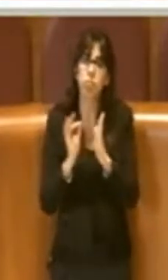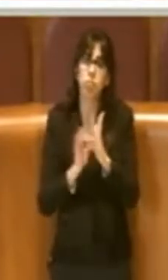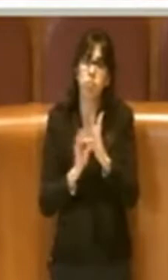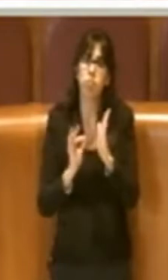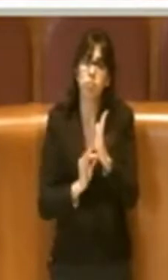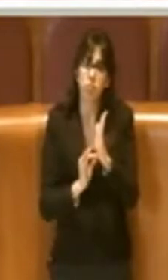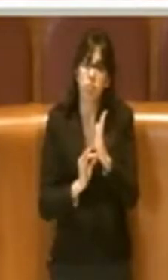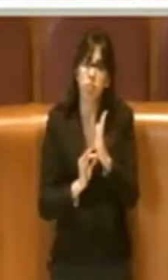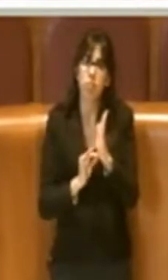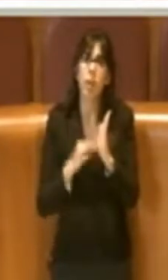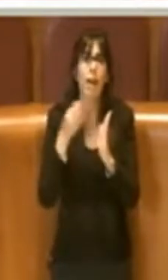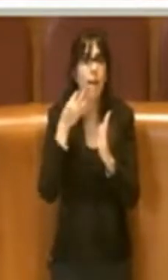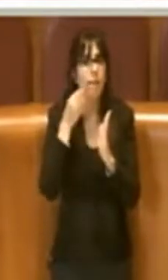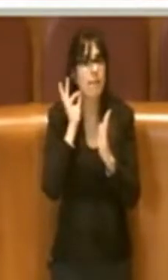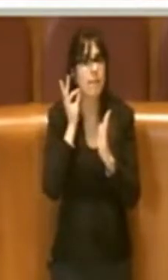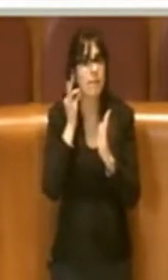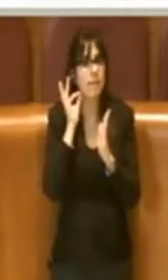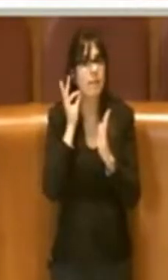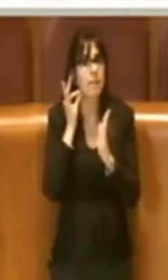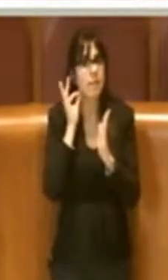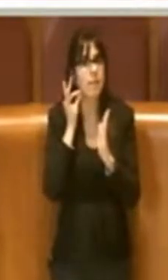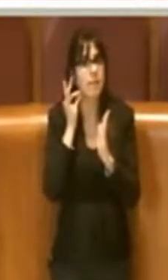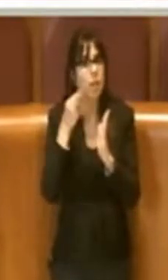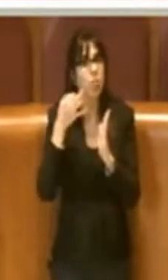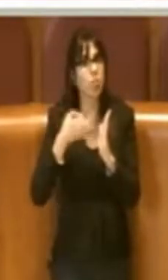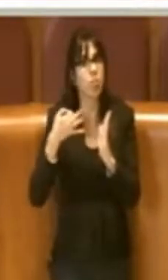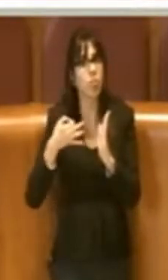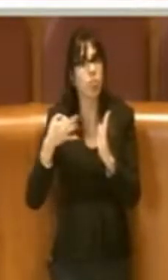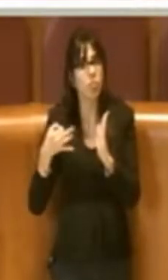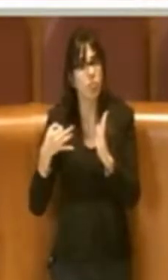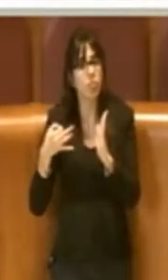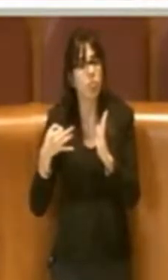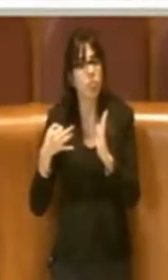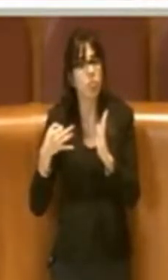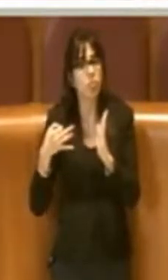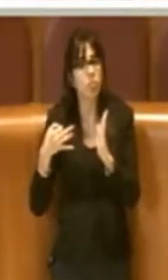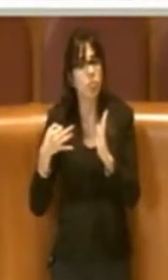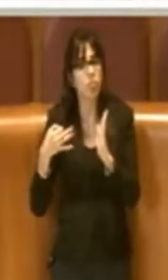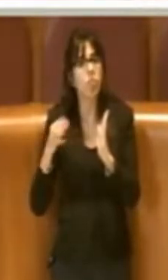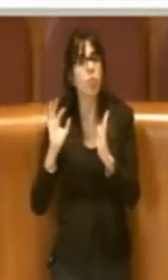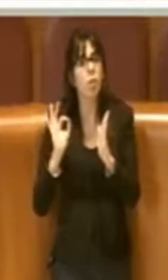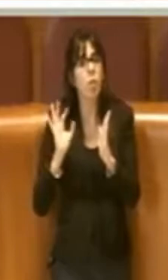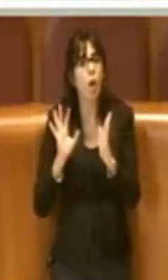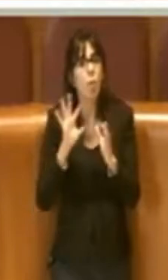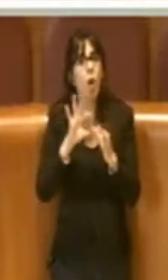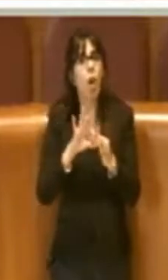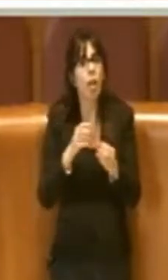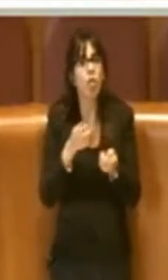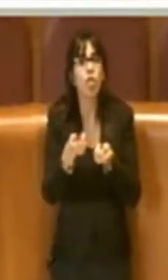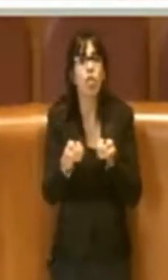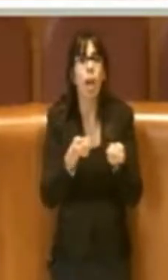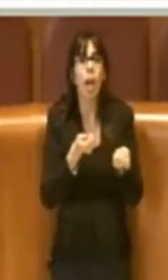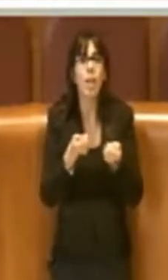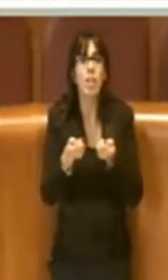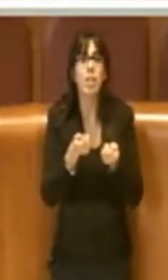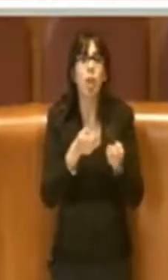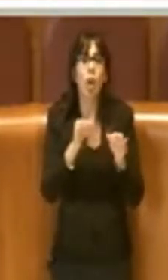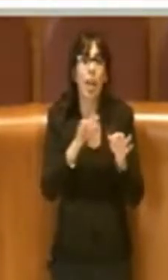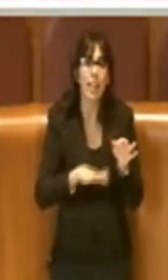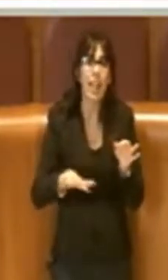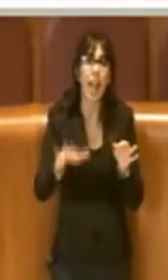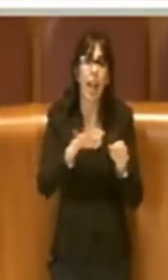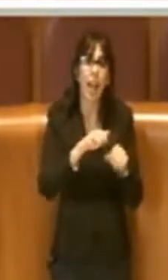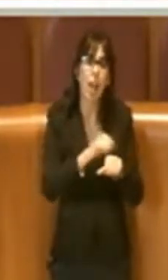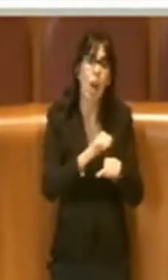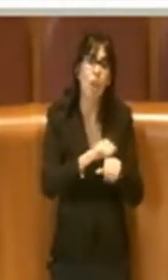regolamento molto preciso e puntuale per quanto riguarda la gestione delle terre e rocce da